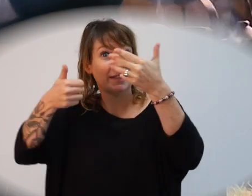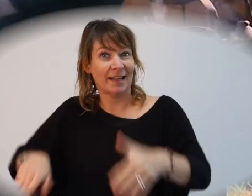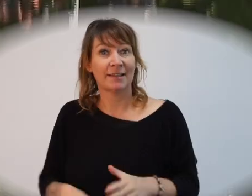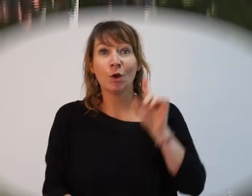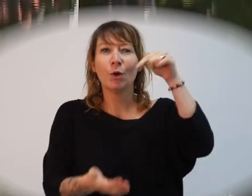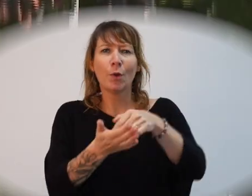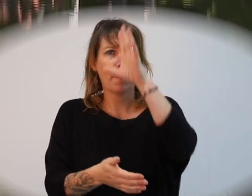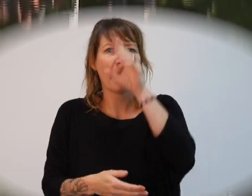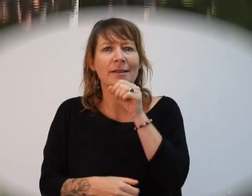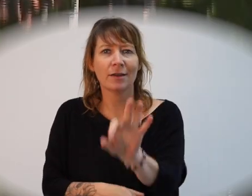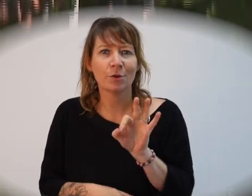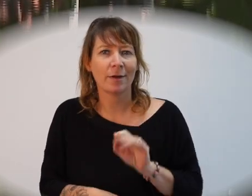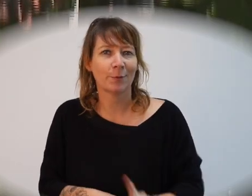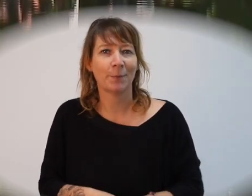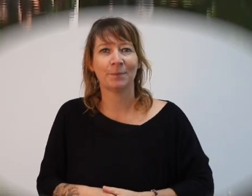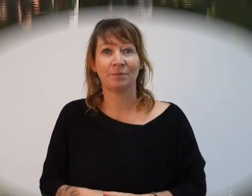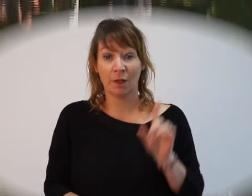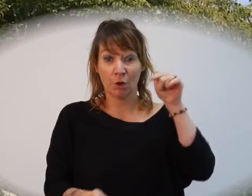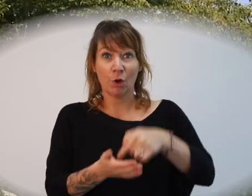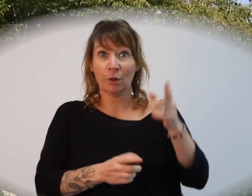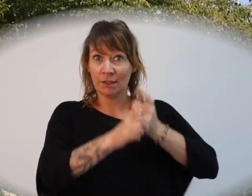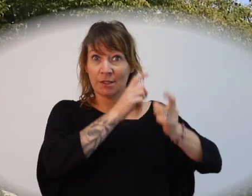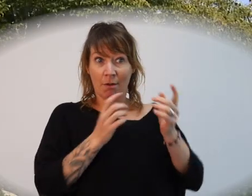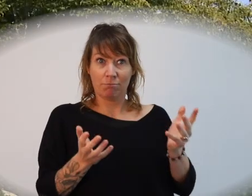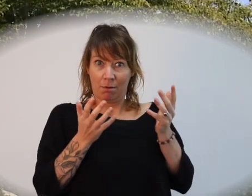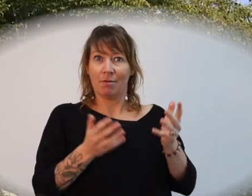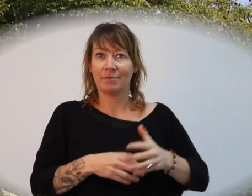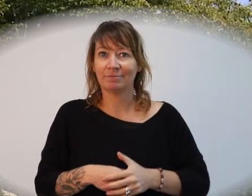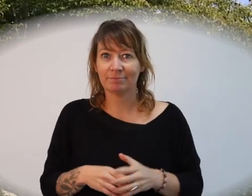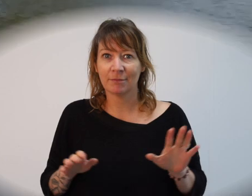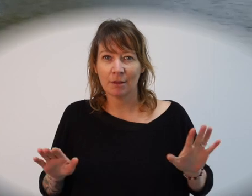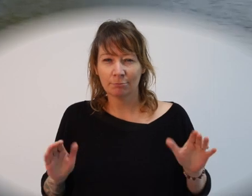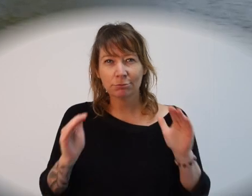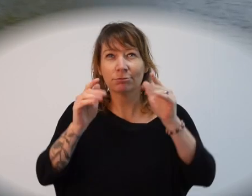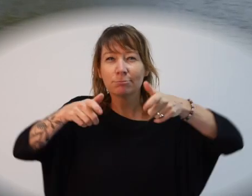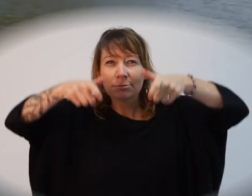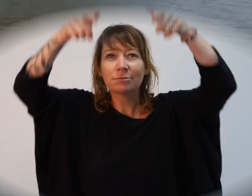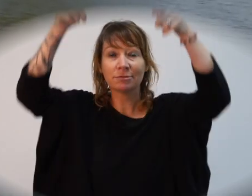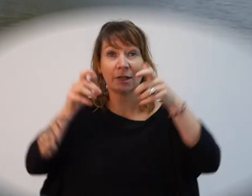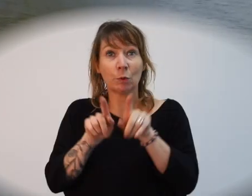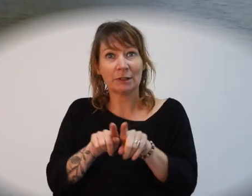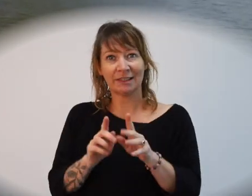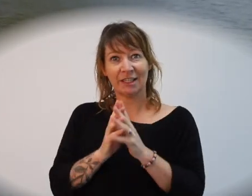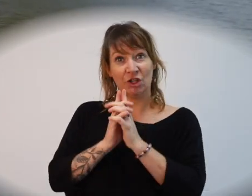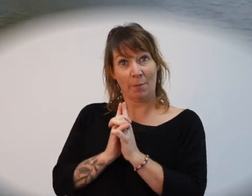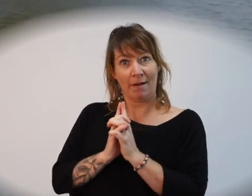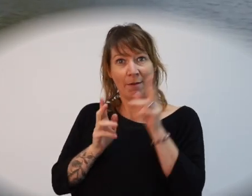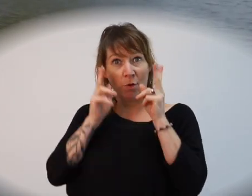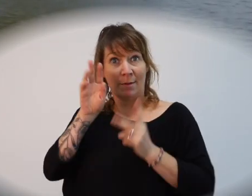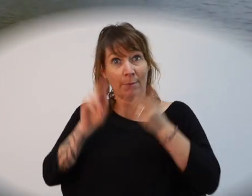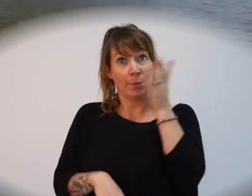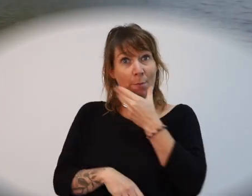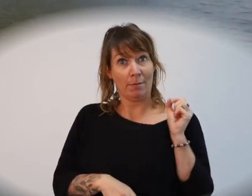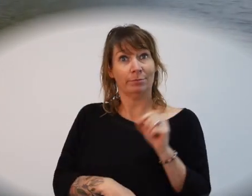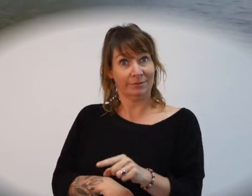l'événement n'a pas été choisi par hasard. C'est un site historique, il y a une motte extraordinaire, il y a une chapelle qui est une des plus belles chapelles de